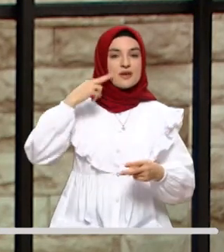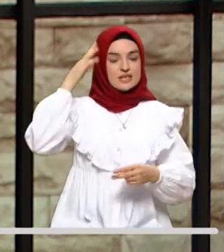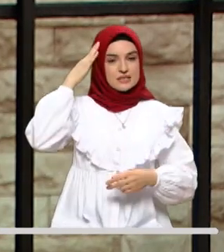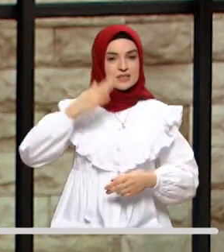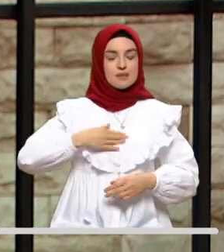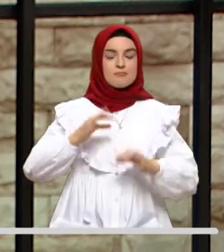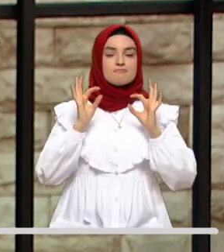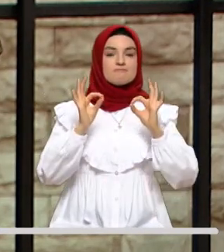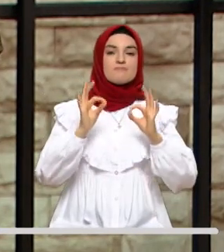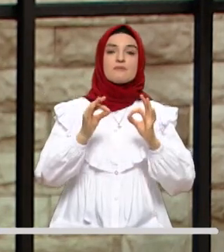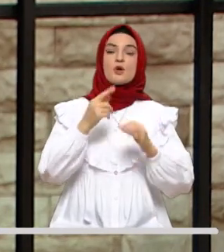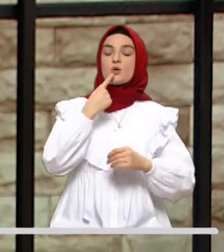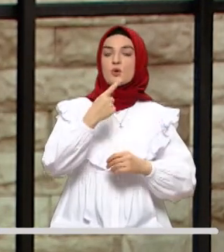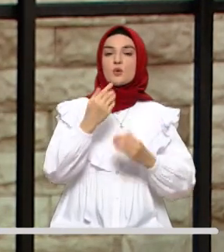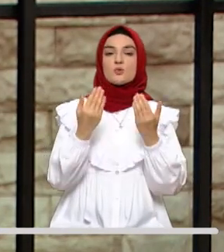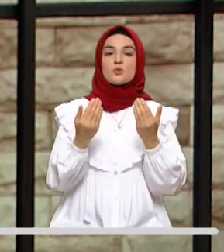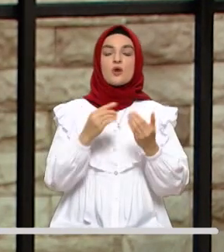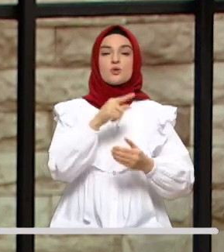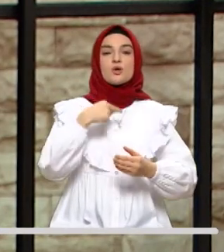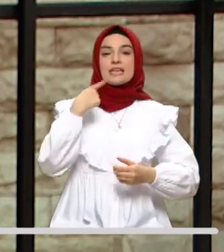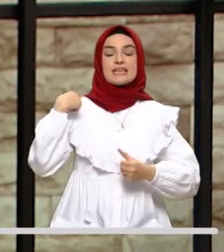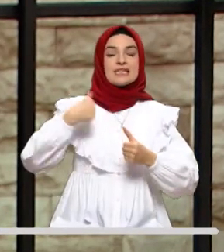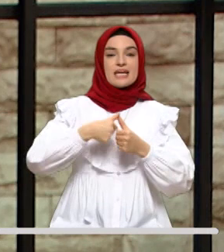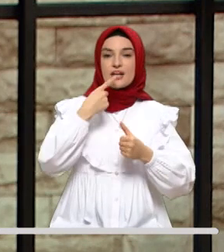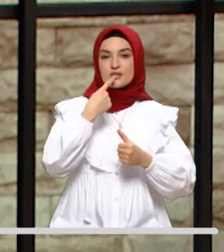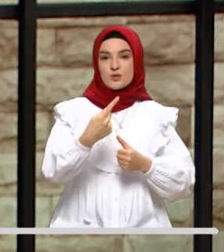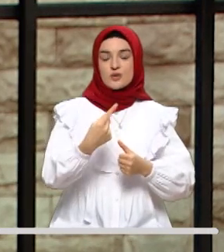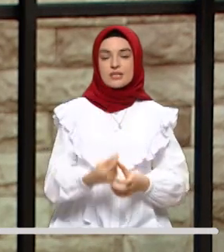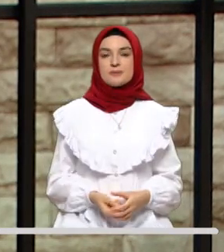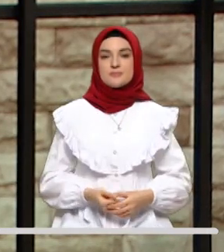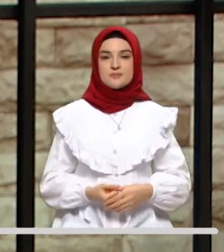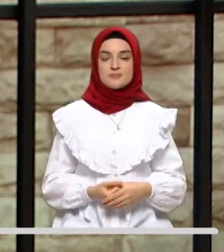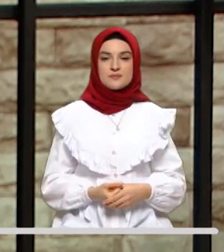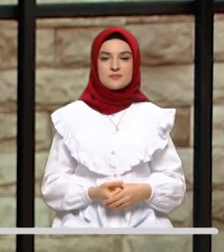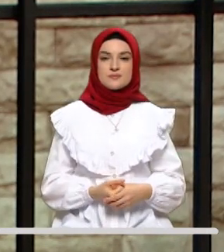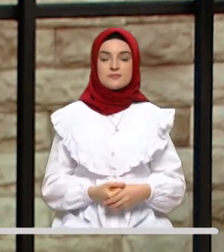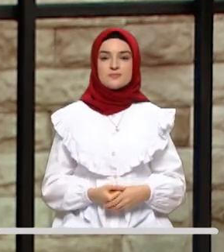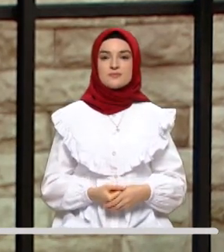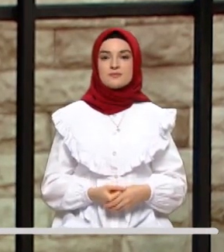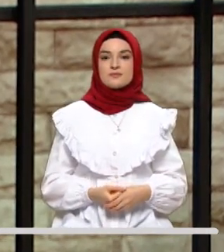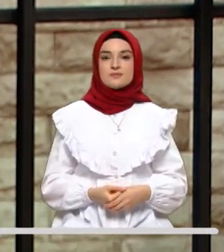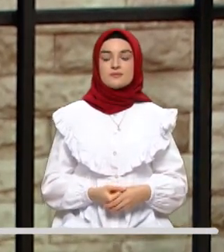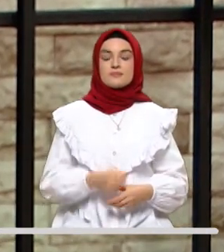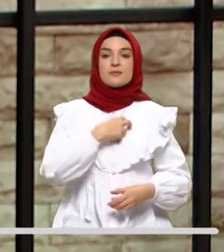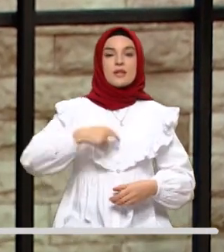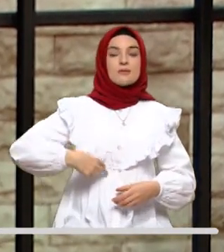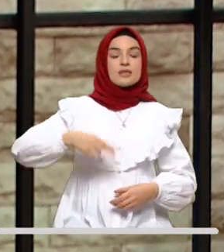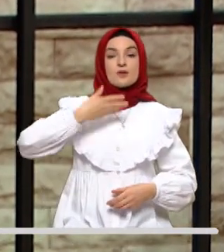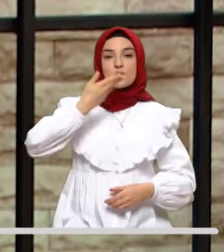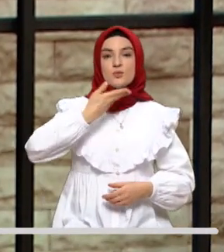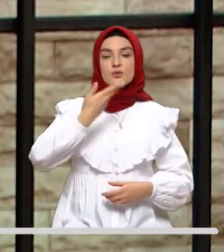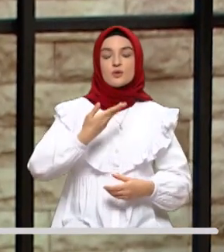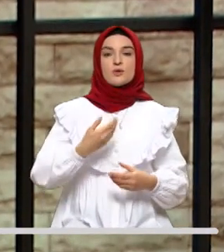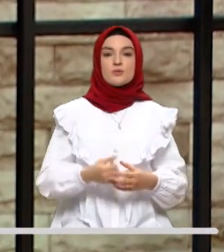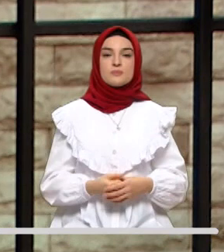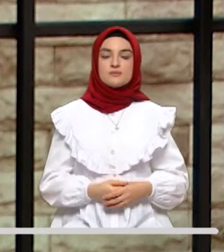ettiği şu duayı sayın seyircilerimizle birlikte tekrar edelim. Buyurun. Arapçasını sonra da Türkçesini. Buyurun. Peygamberimiz buyuruyor ki